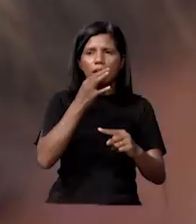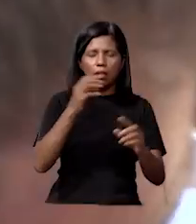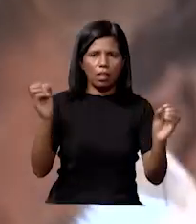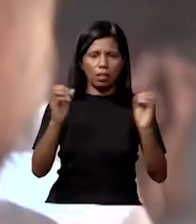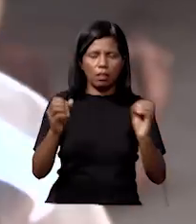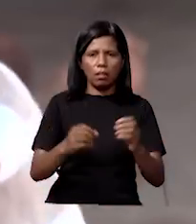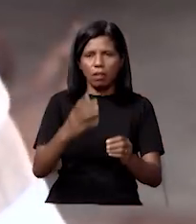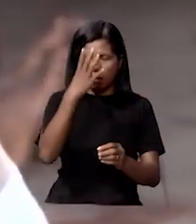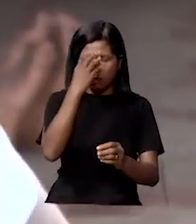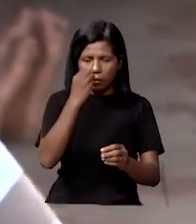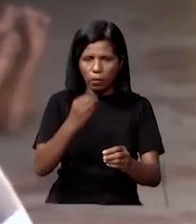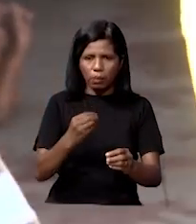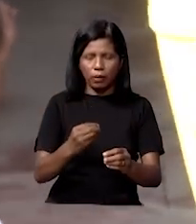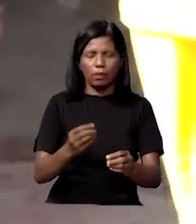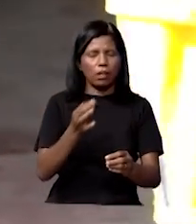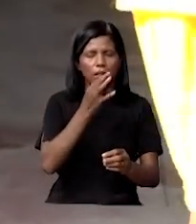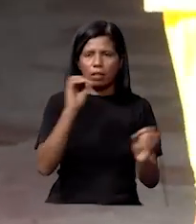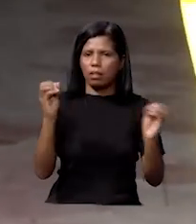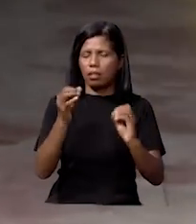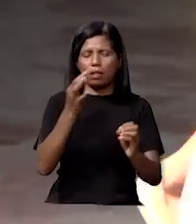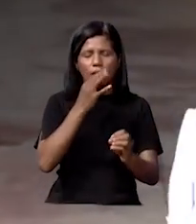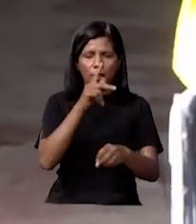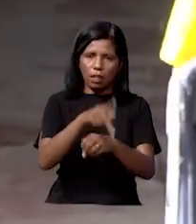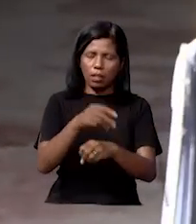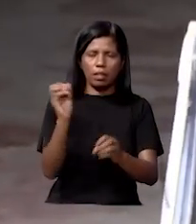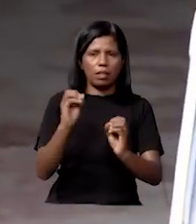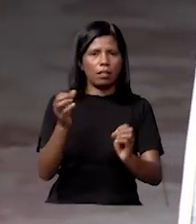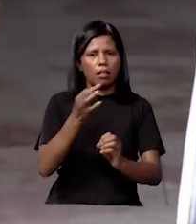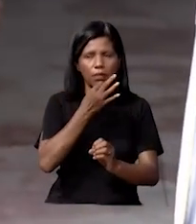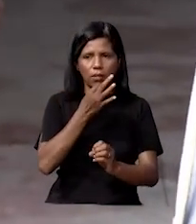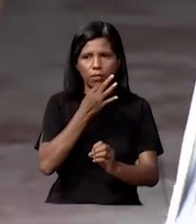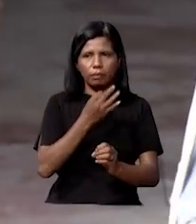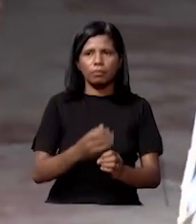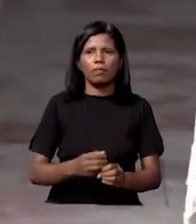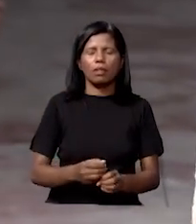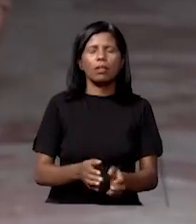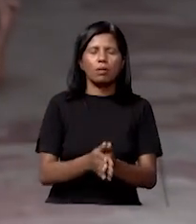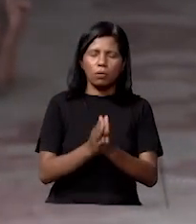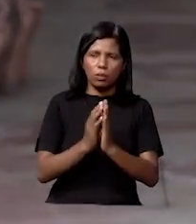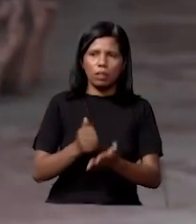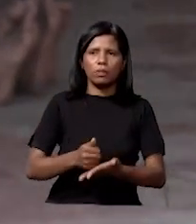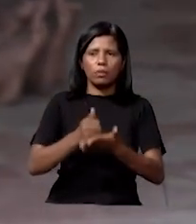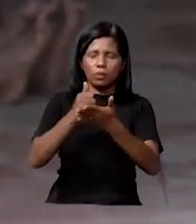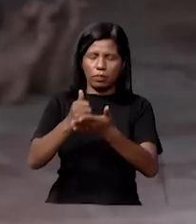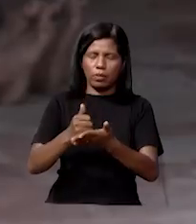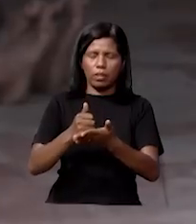atu toba ho kabun mamuk. Dala roman, banyira aihan la iha, ne sempre husu tulung ba vizinu